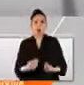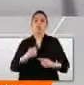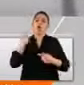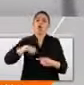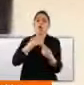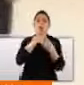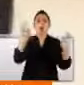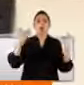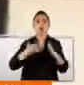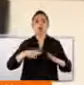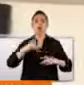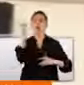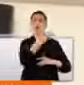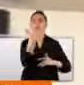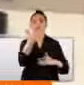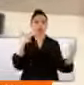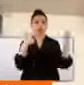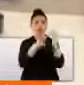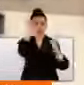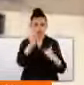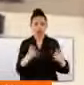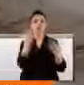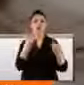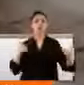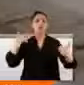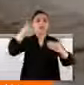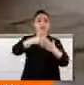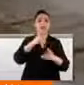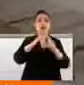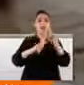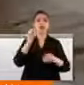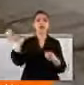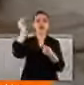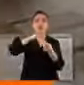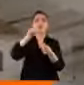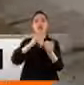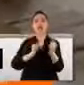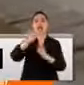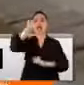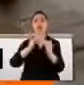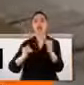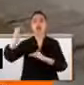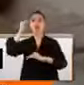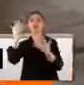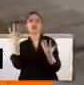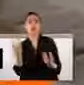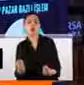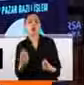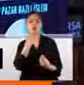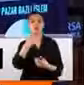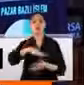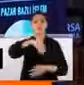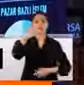altını çizmek isterim. %5 hedefi gerçekleşinceye kadar politika faizi enflasyonun üzerinde olacak dedi Merkez Bankası